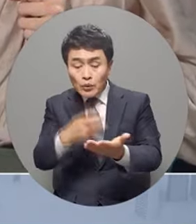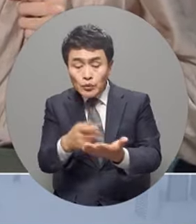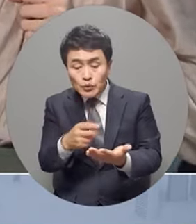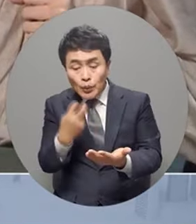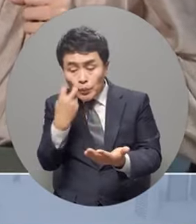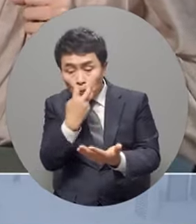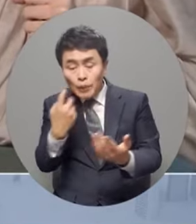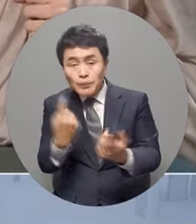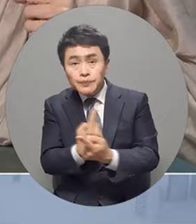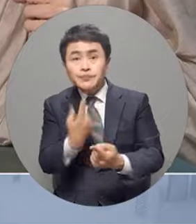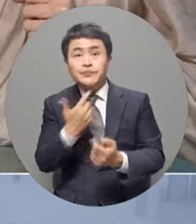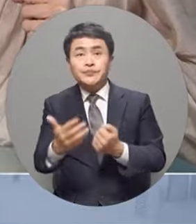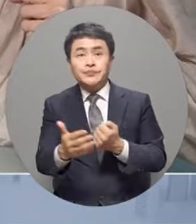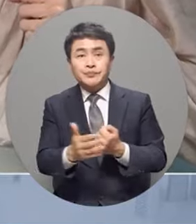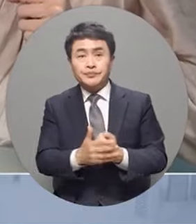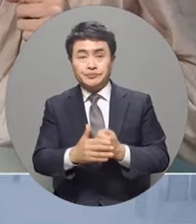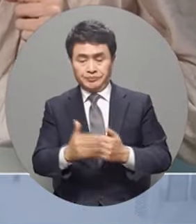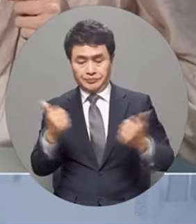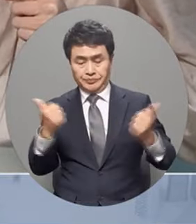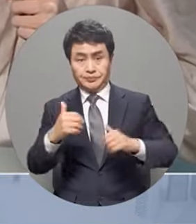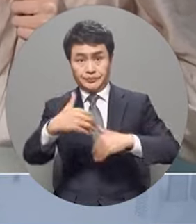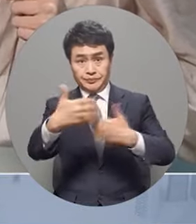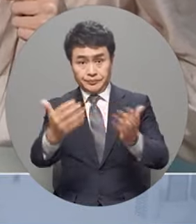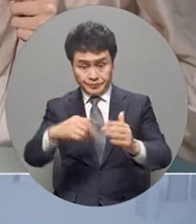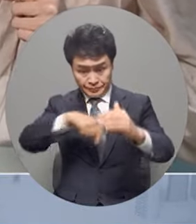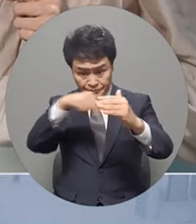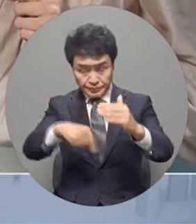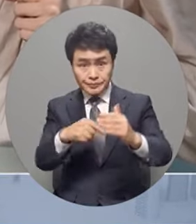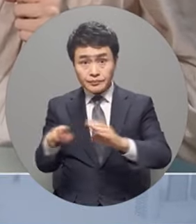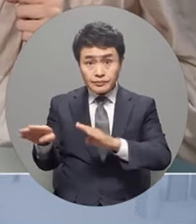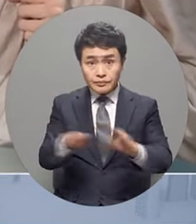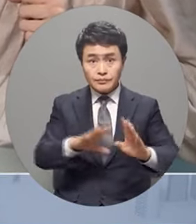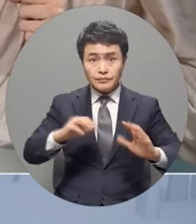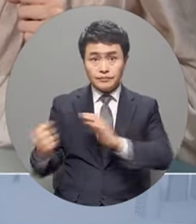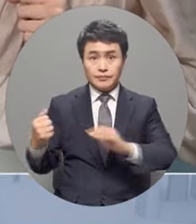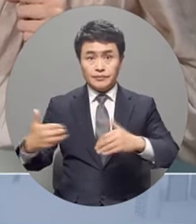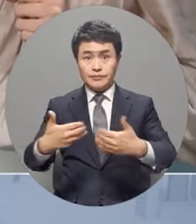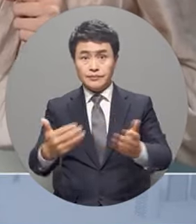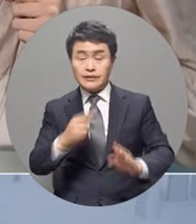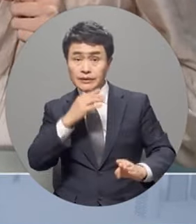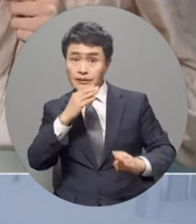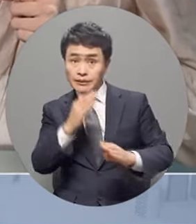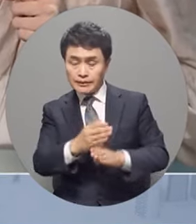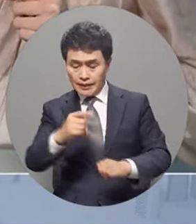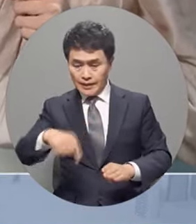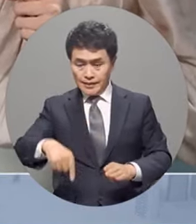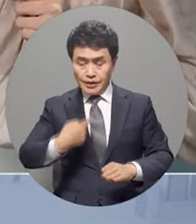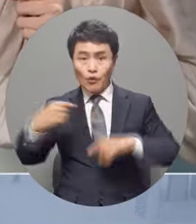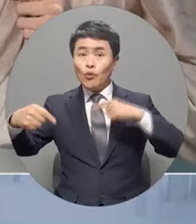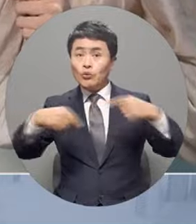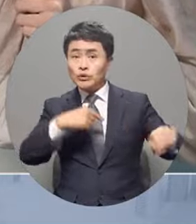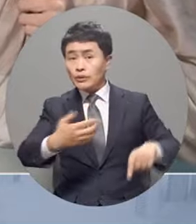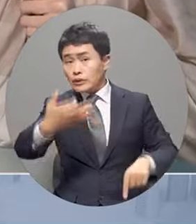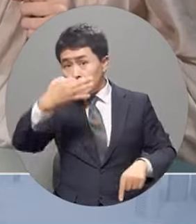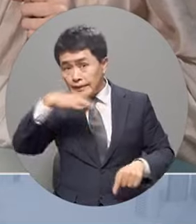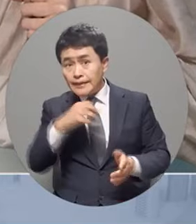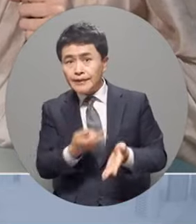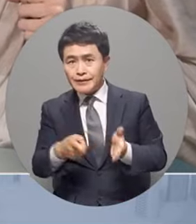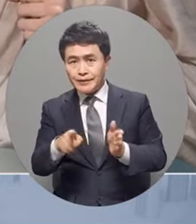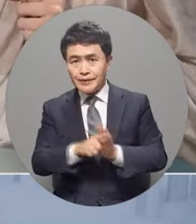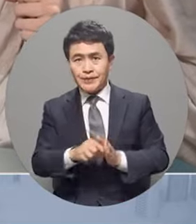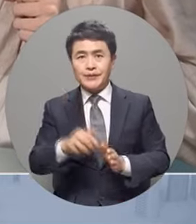다듬었습니다 의사 일정과 청문회에 내내 불참한 국민의 임은 민주당이 자신들의 정치적 이익을 위해